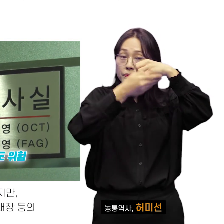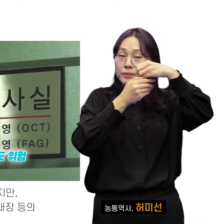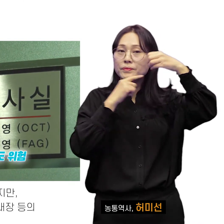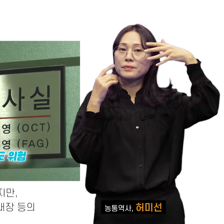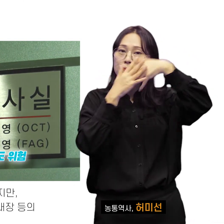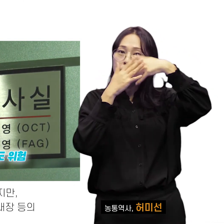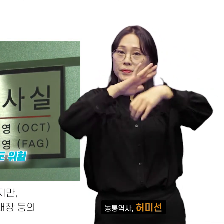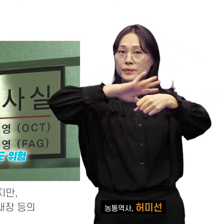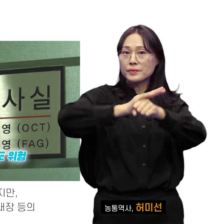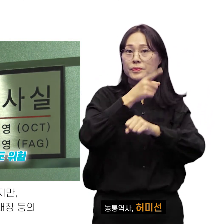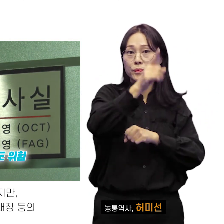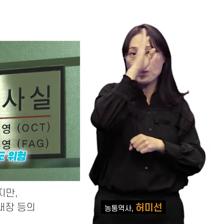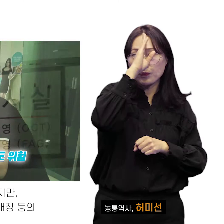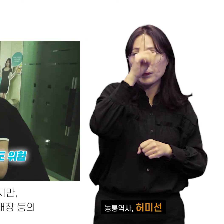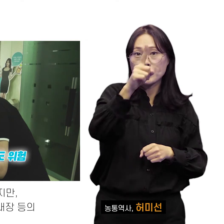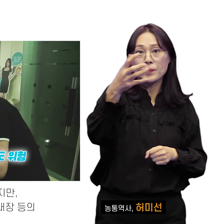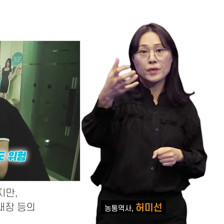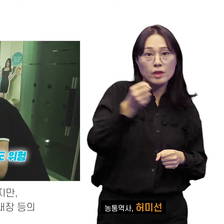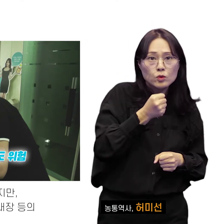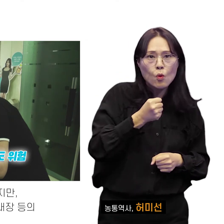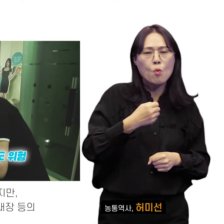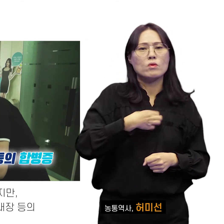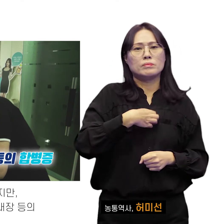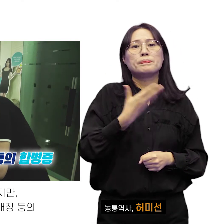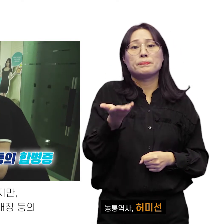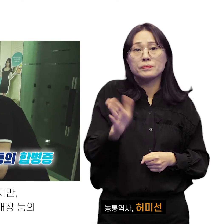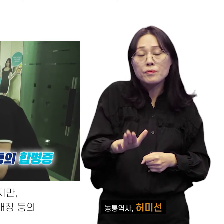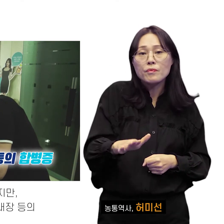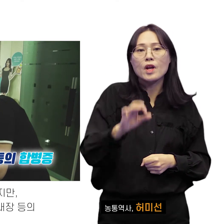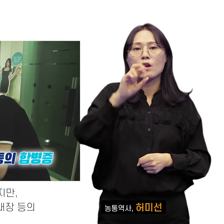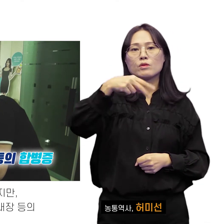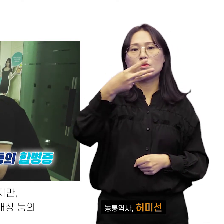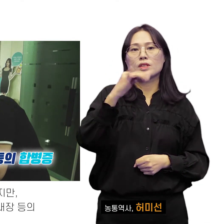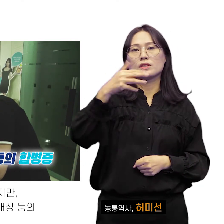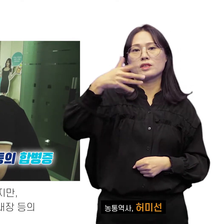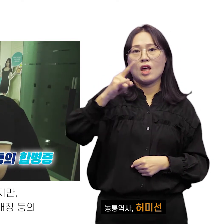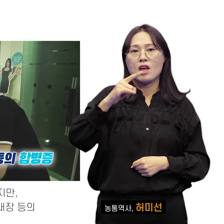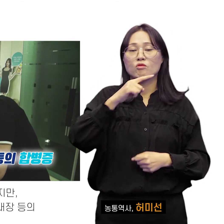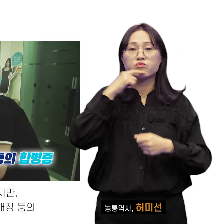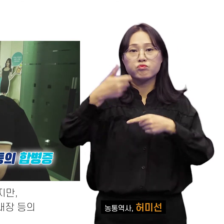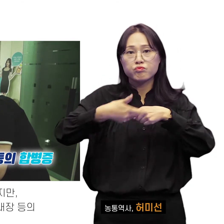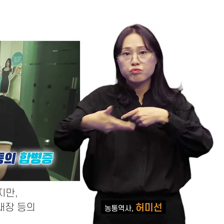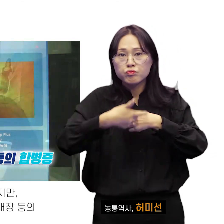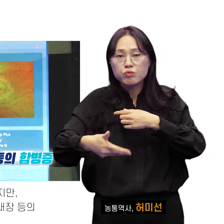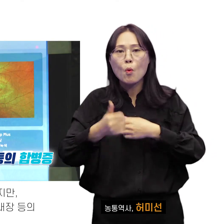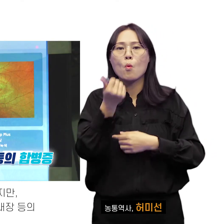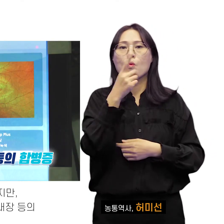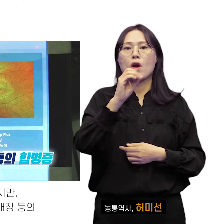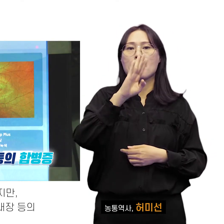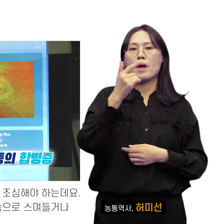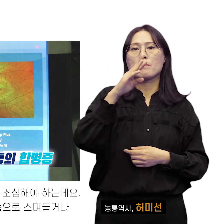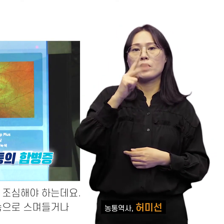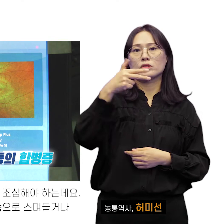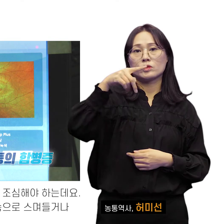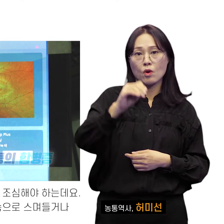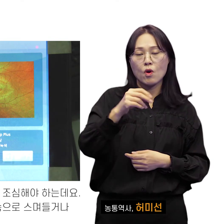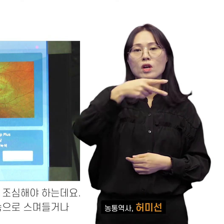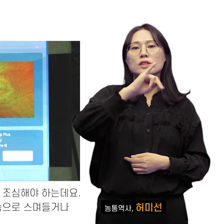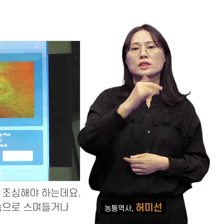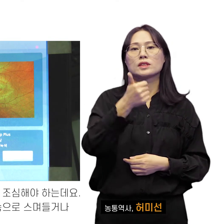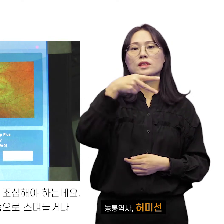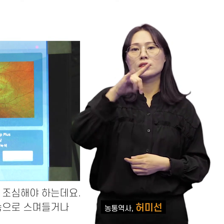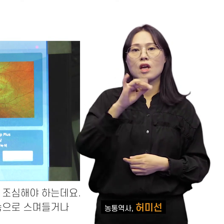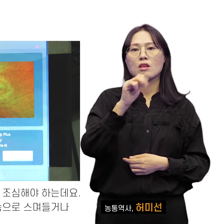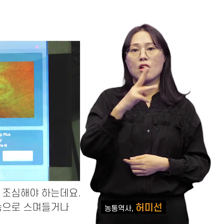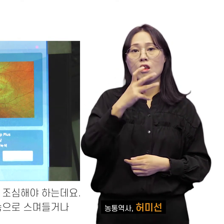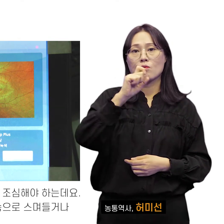망막 혈관 폐쇄는 그 자체로도 위험하지만 유리체 출혈, 황반 변성, 신생혈관 녹내장 등의 합병증으로